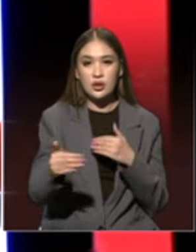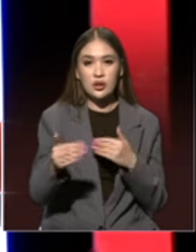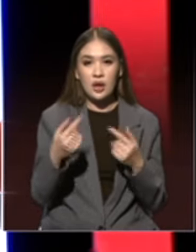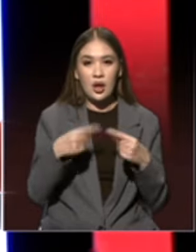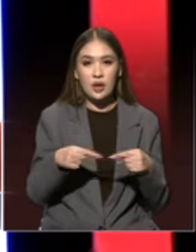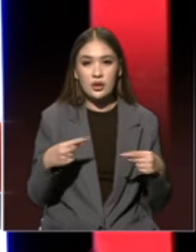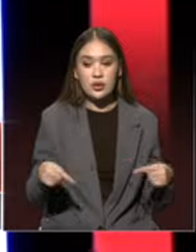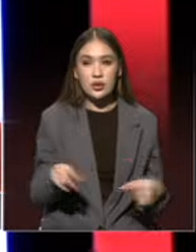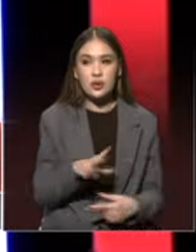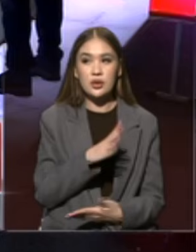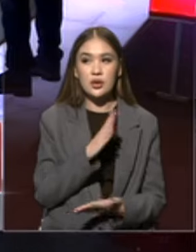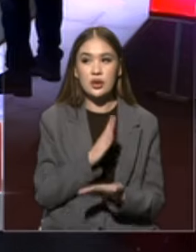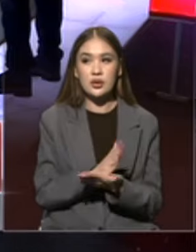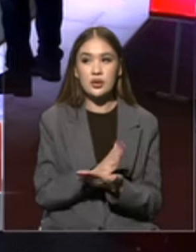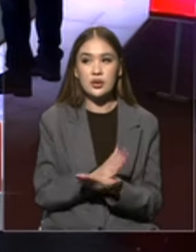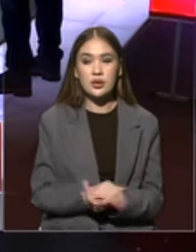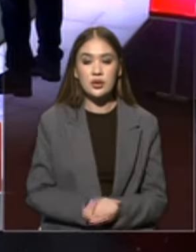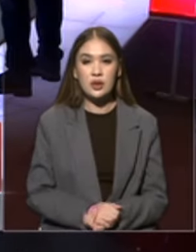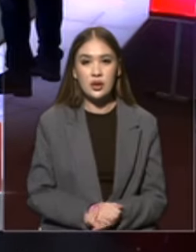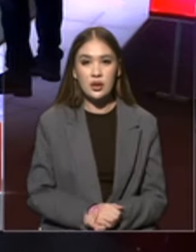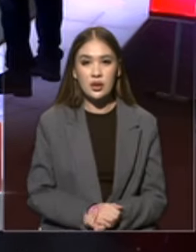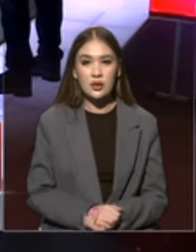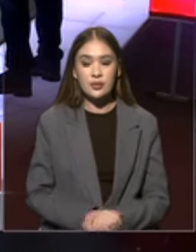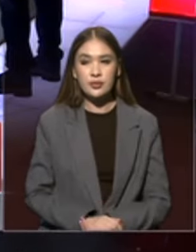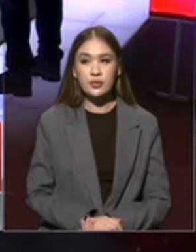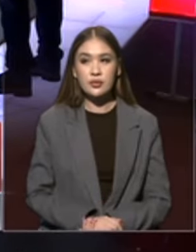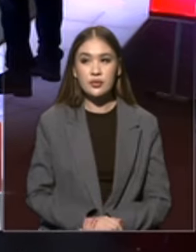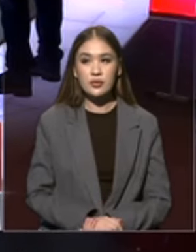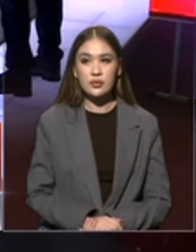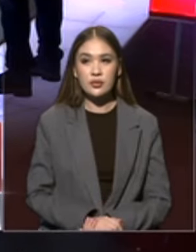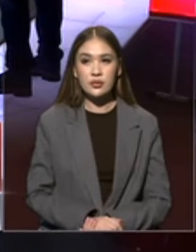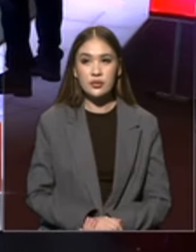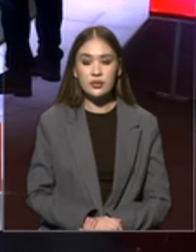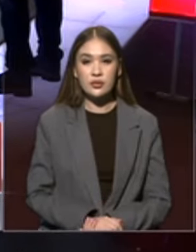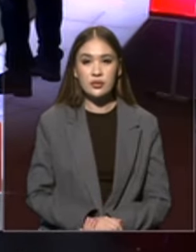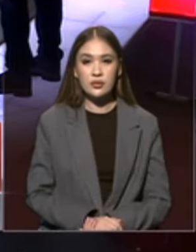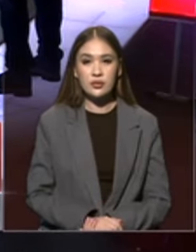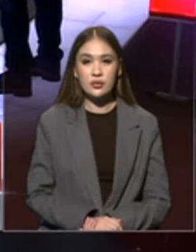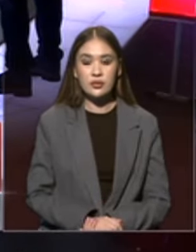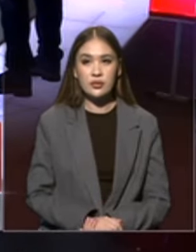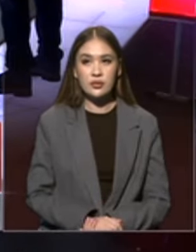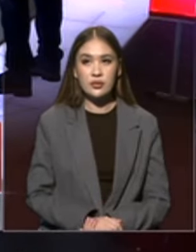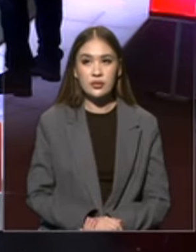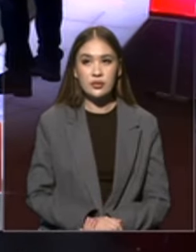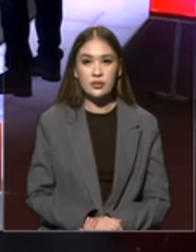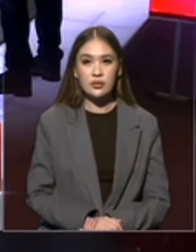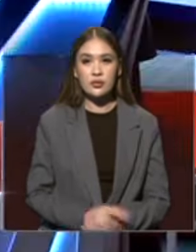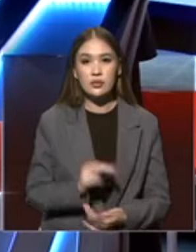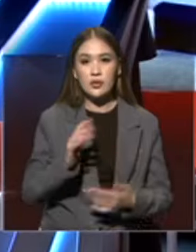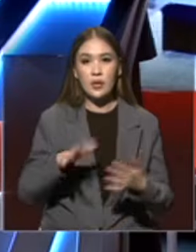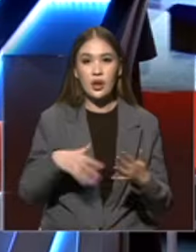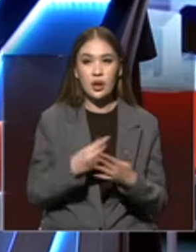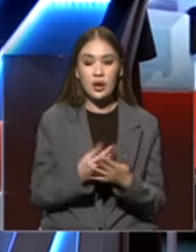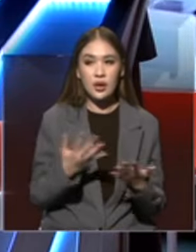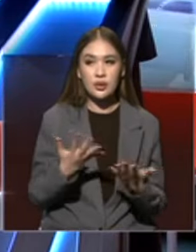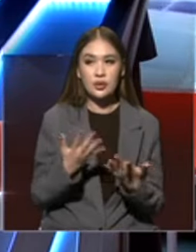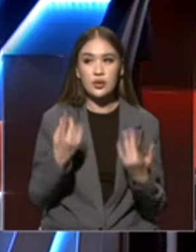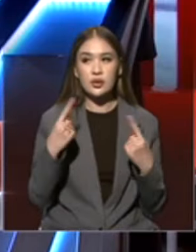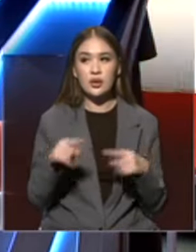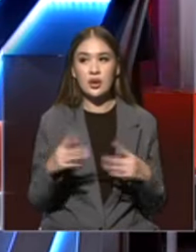Әртүрлі. Жәрдемақы қайда? Ха, Марат мырза. Жәрдемақы қайсысы, өтемақы